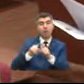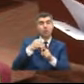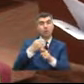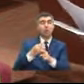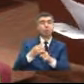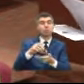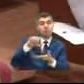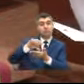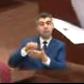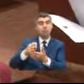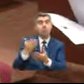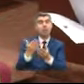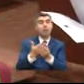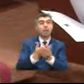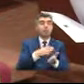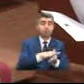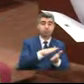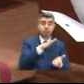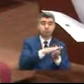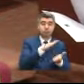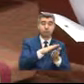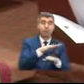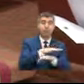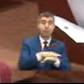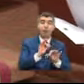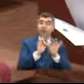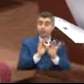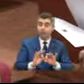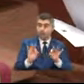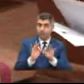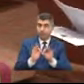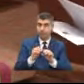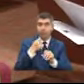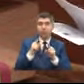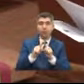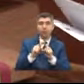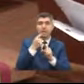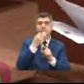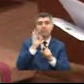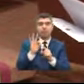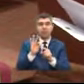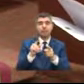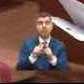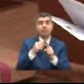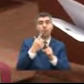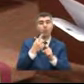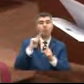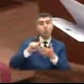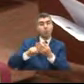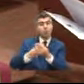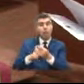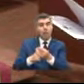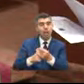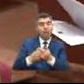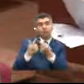عدد القضايا المسجلة رغم عدم وجود عملاء. يتعلق الأمر بتفلت مشرع بالقصيري بوزنيقة سوق السبت